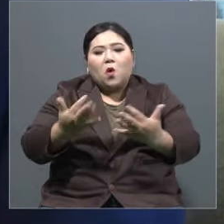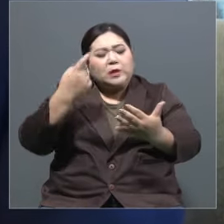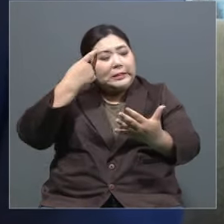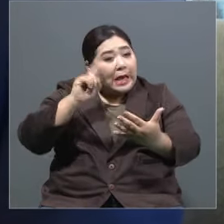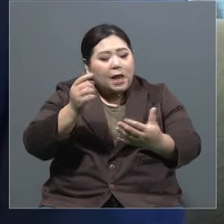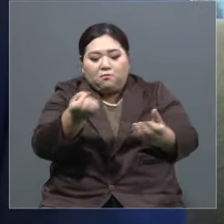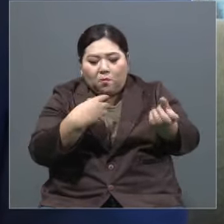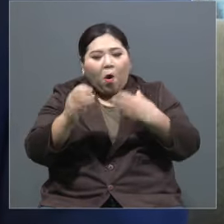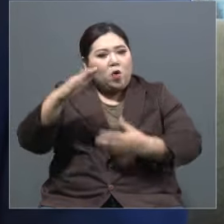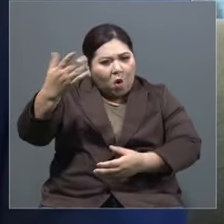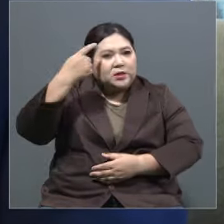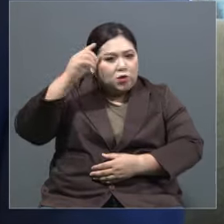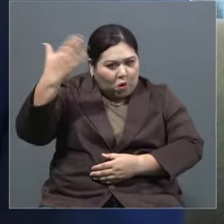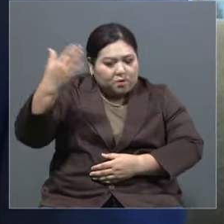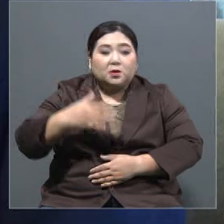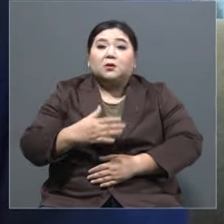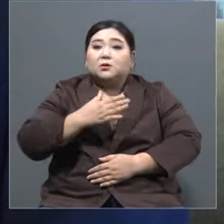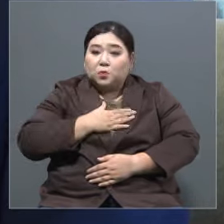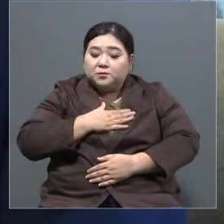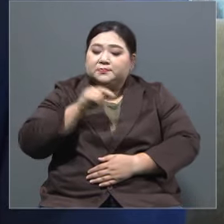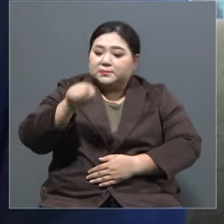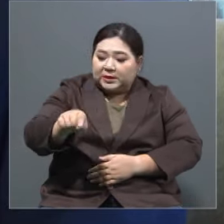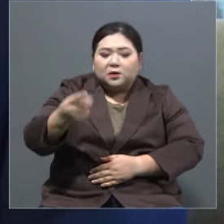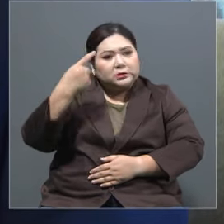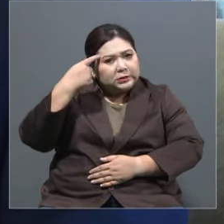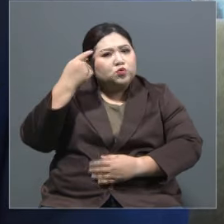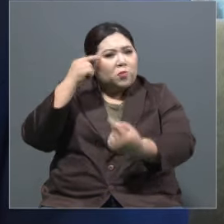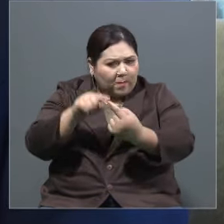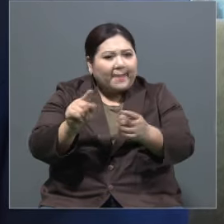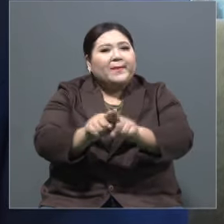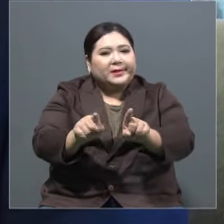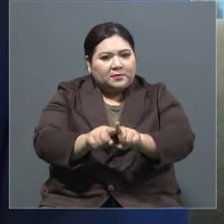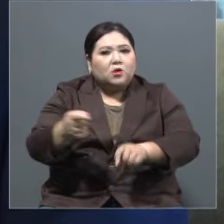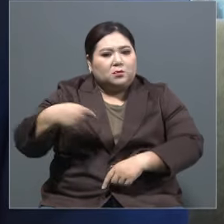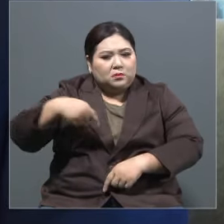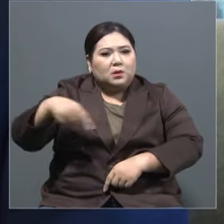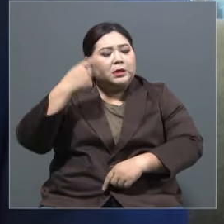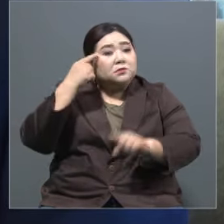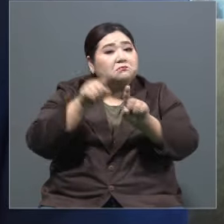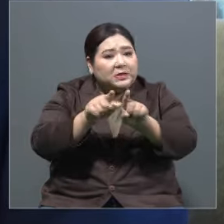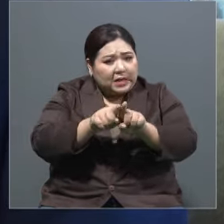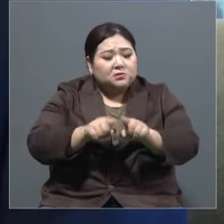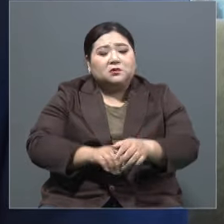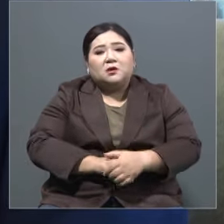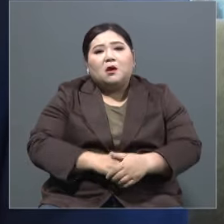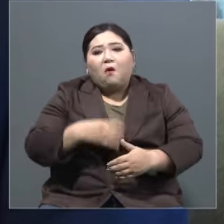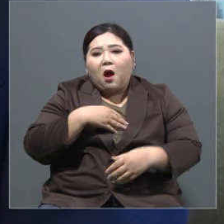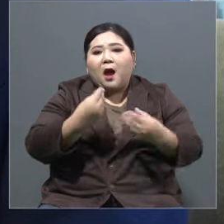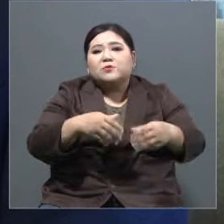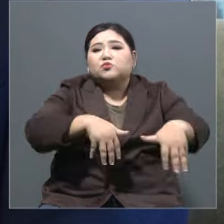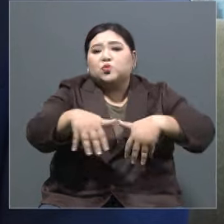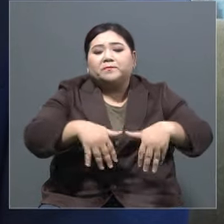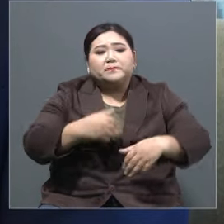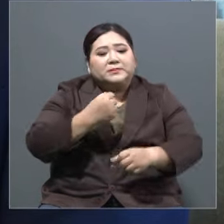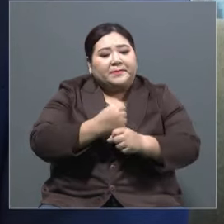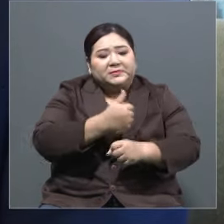เห็นกันก่อนซึ่งทั้งตนและนายพีรพันธ์ก็มีจุดมุ่งหมายเดียวกันคืออยากให้ประชาชนมีความเป็นอยู่ที่ดีหากกระทรวง